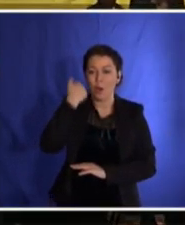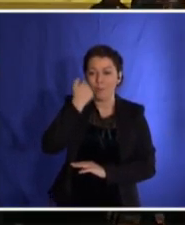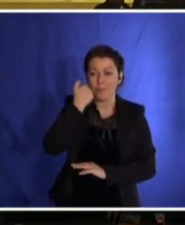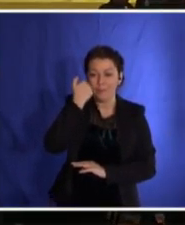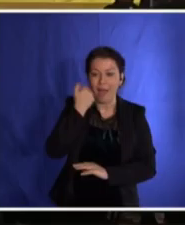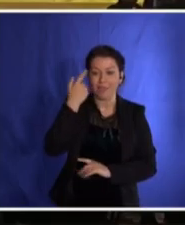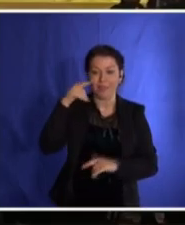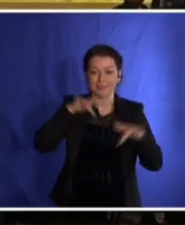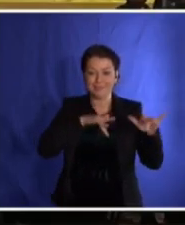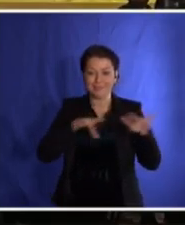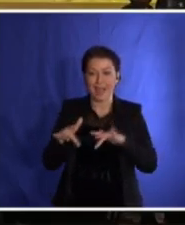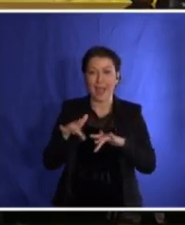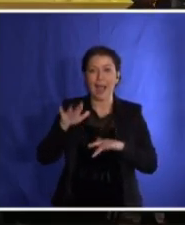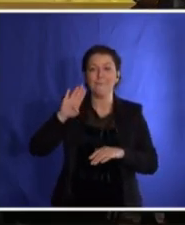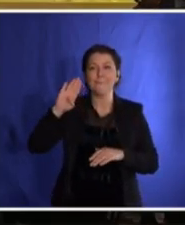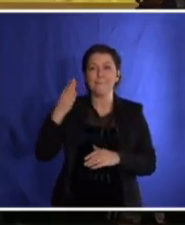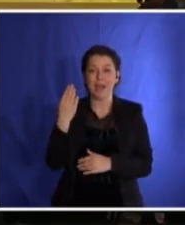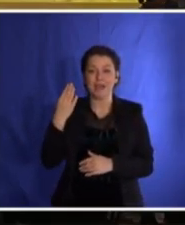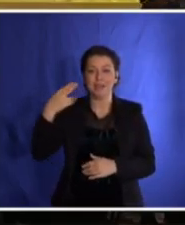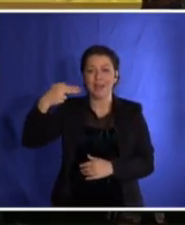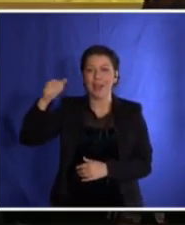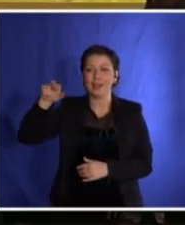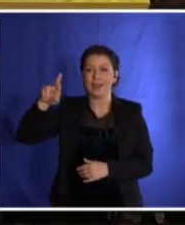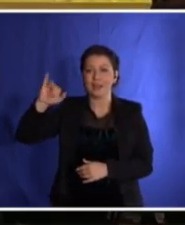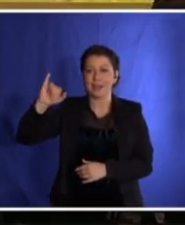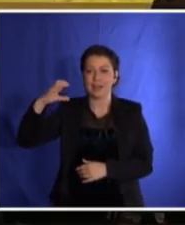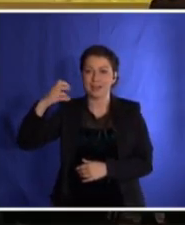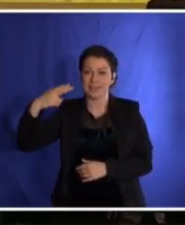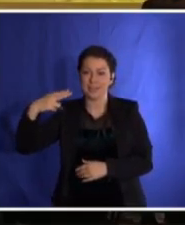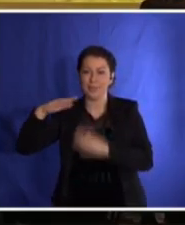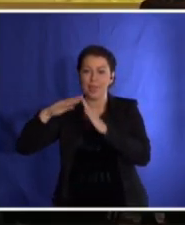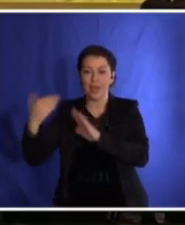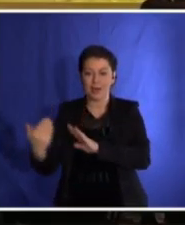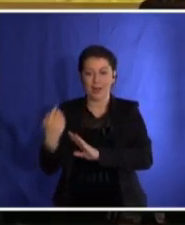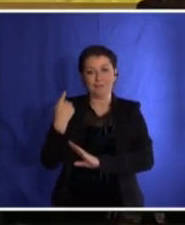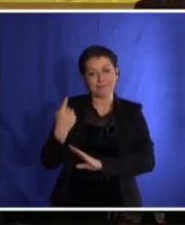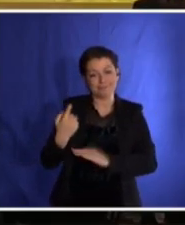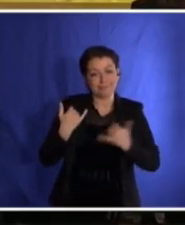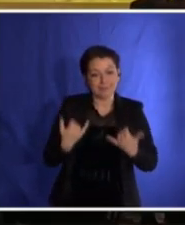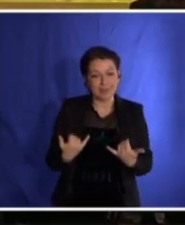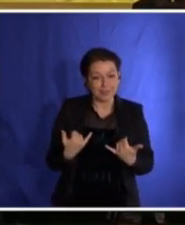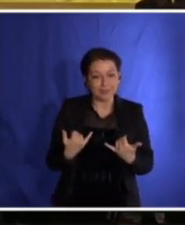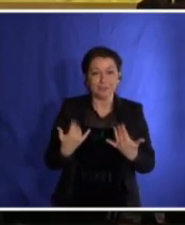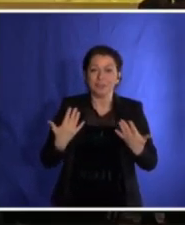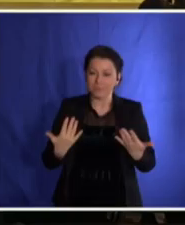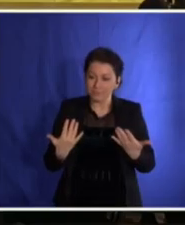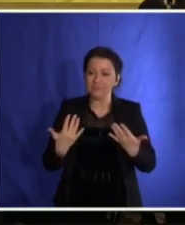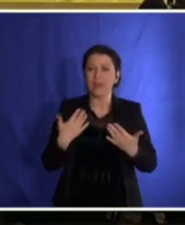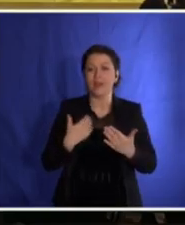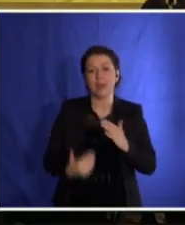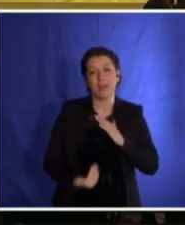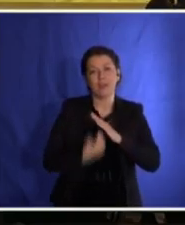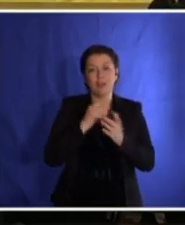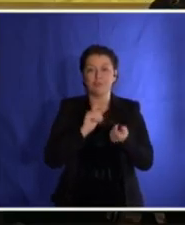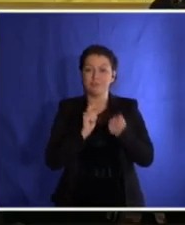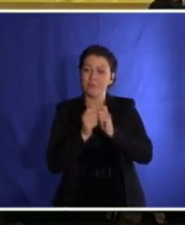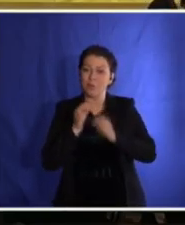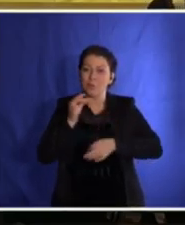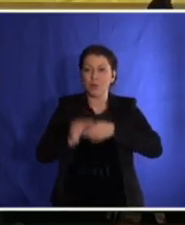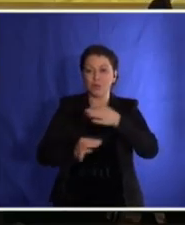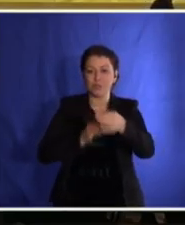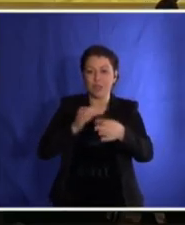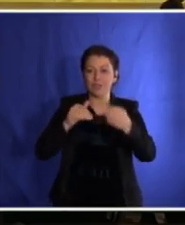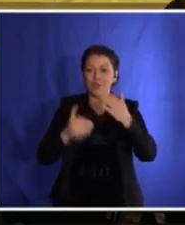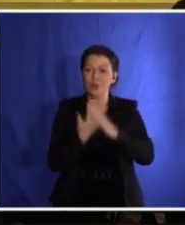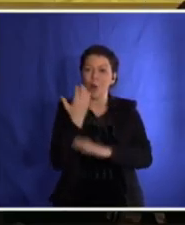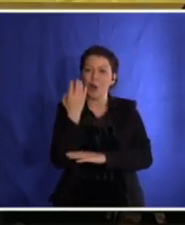Heinrichsberger. Sie haben sich nun einen Erneuerungsprozess gegeben, haben ein neues Logo entwickelt, haben sich